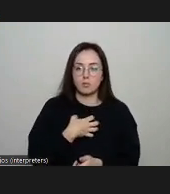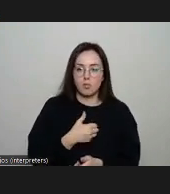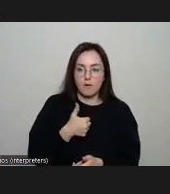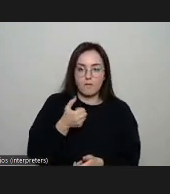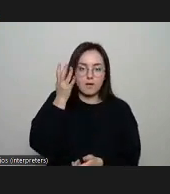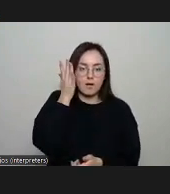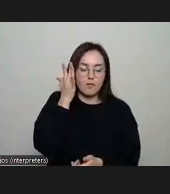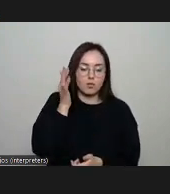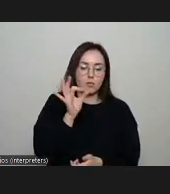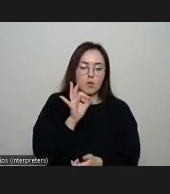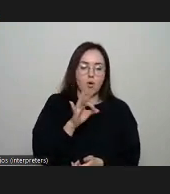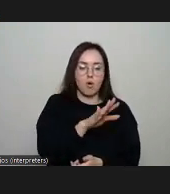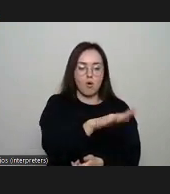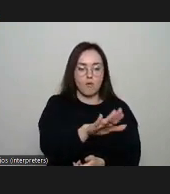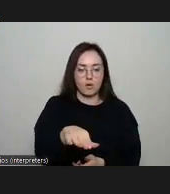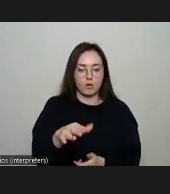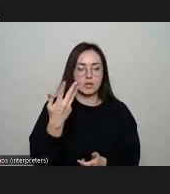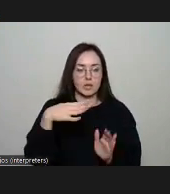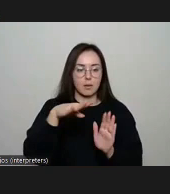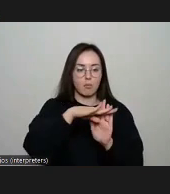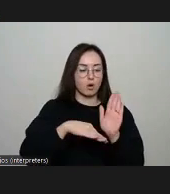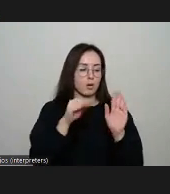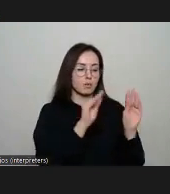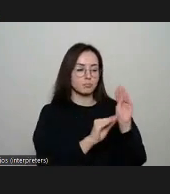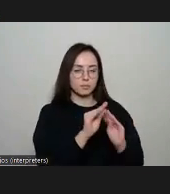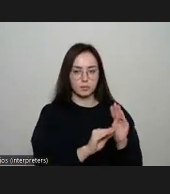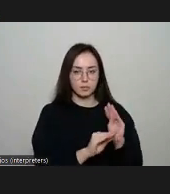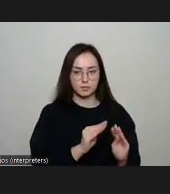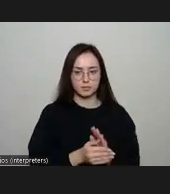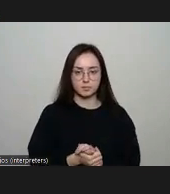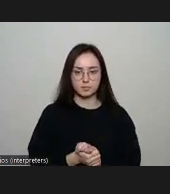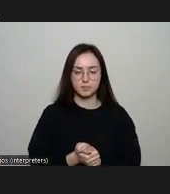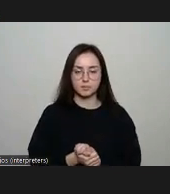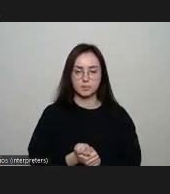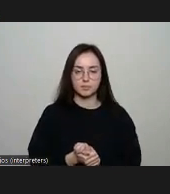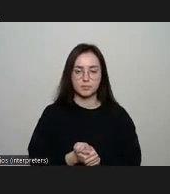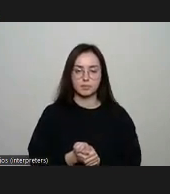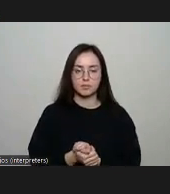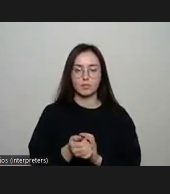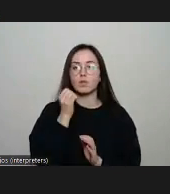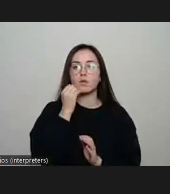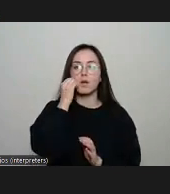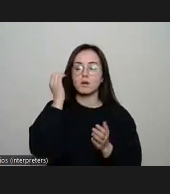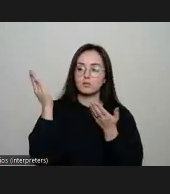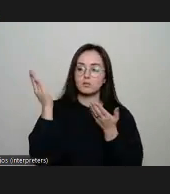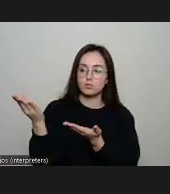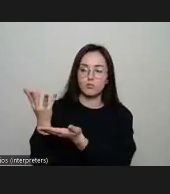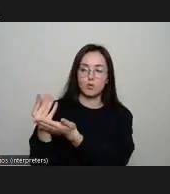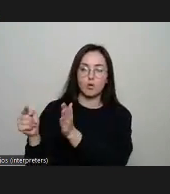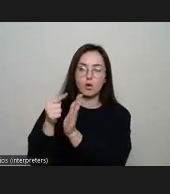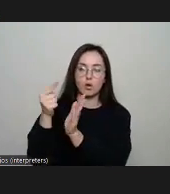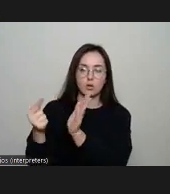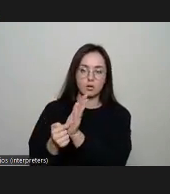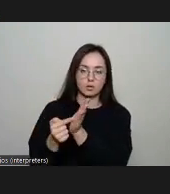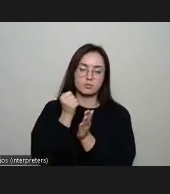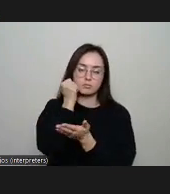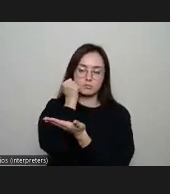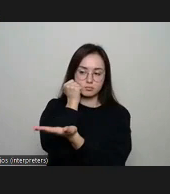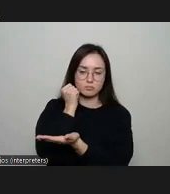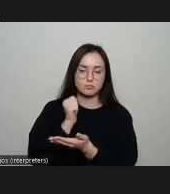tai, kai galvojame apie programą. Nes labai ačiū Jums už Jūsų klausimą.